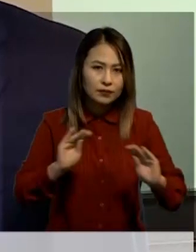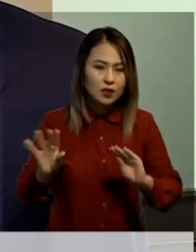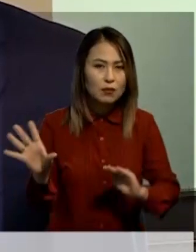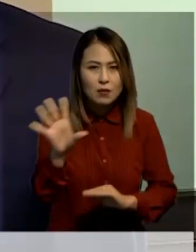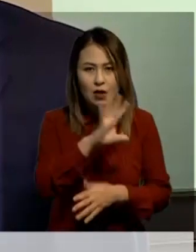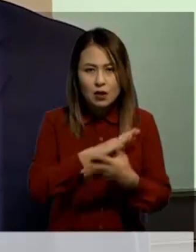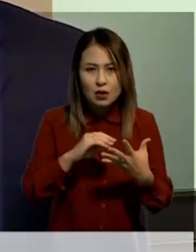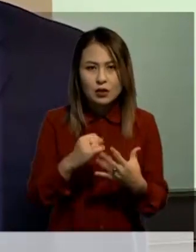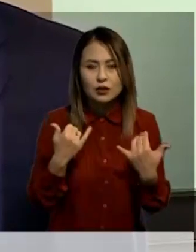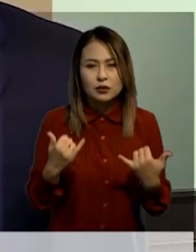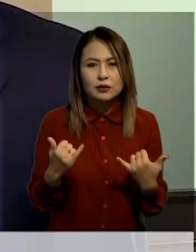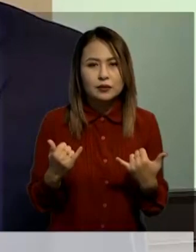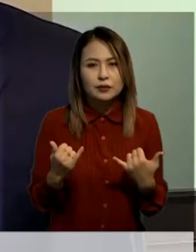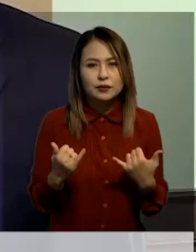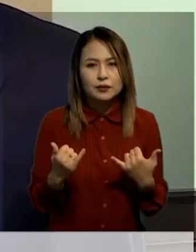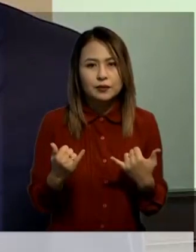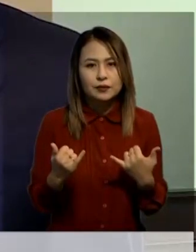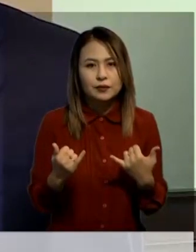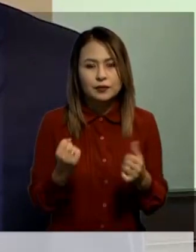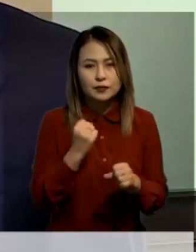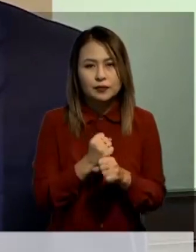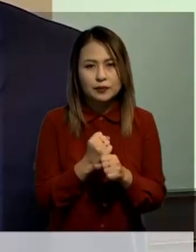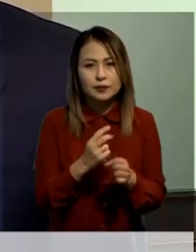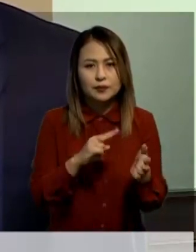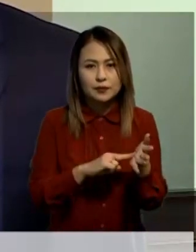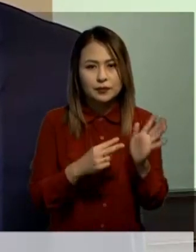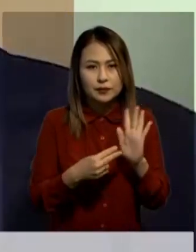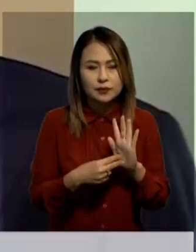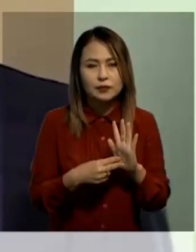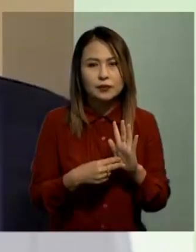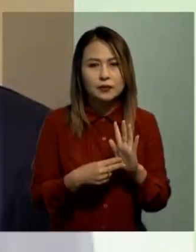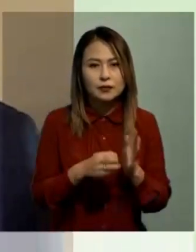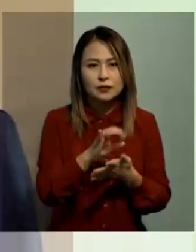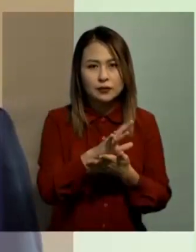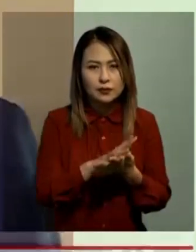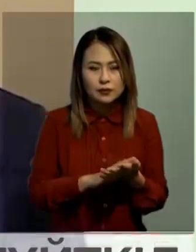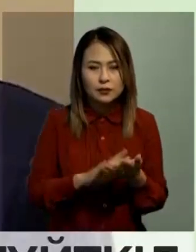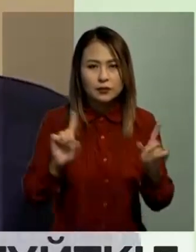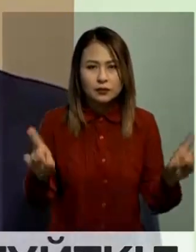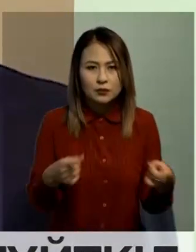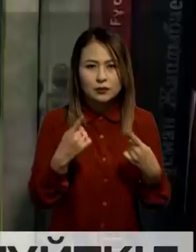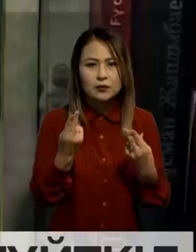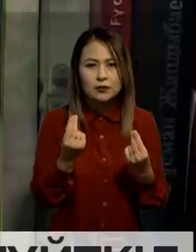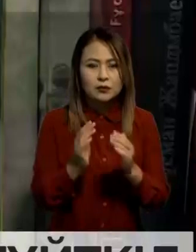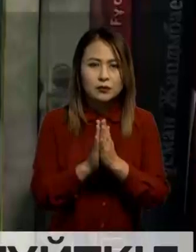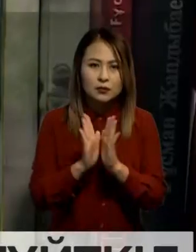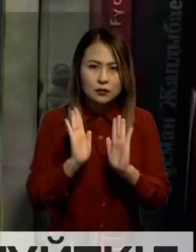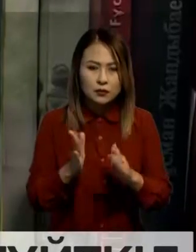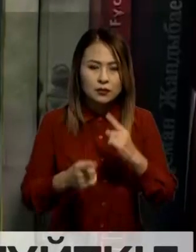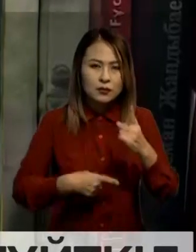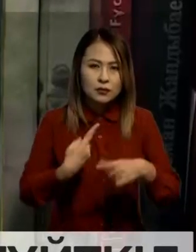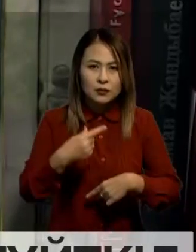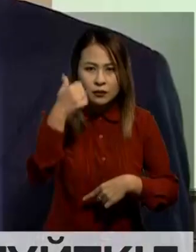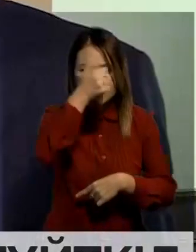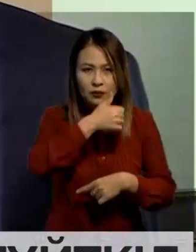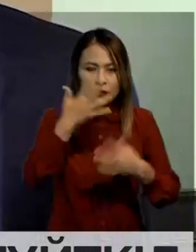барлығын қазір біз таңда жоспар құрып жатырмыз. Бұл жасалынады. Ары қарай дамыту үшін қаражат сұраймыз. Келесі жылға